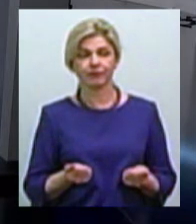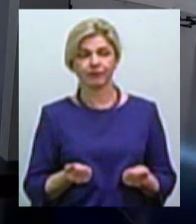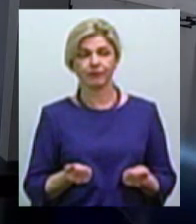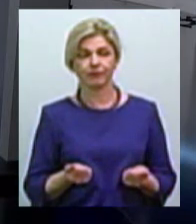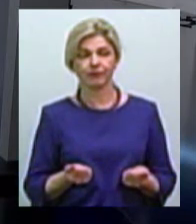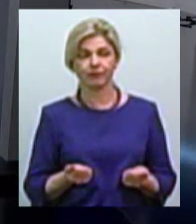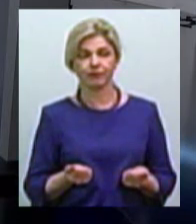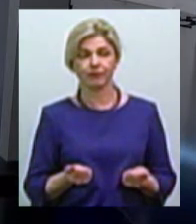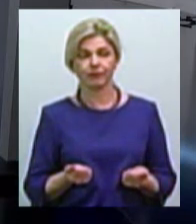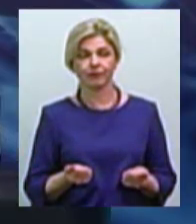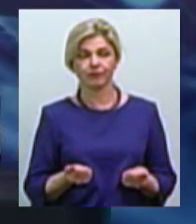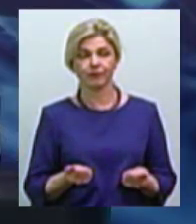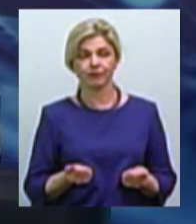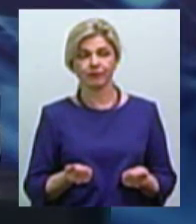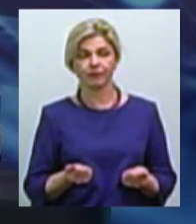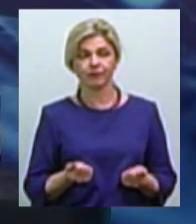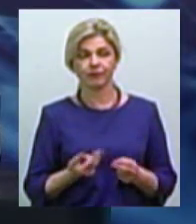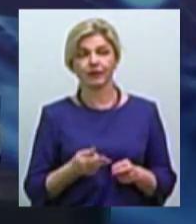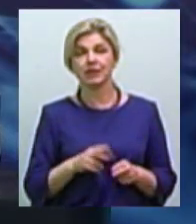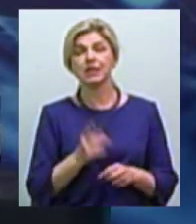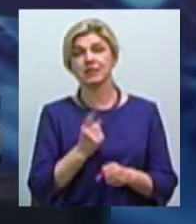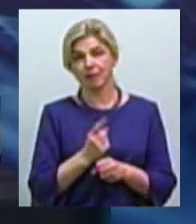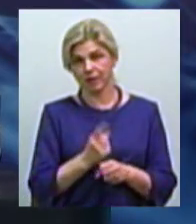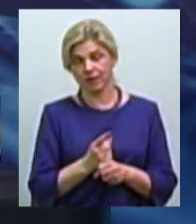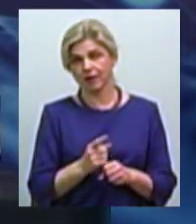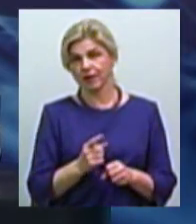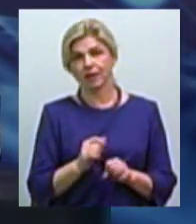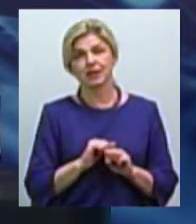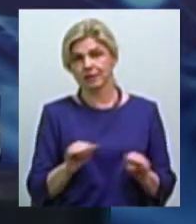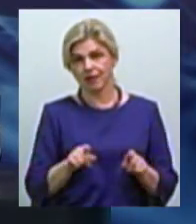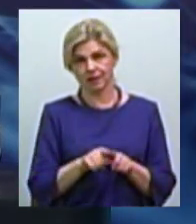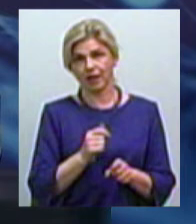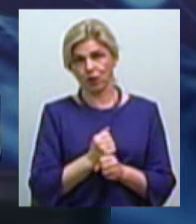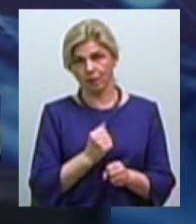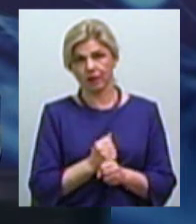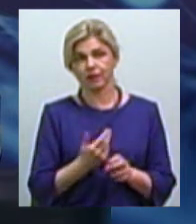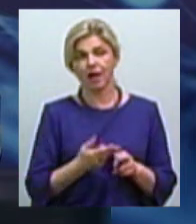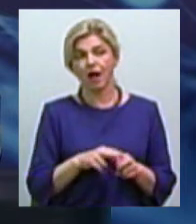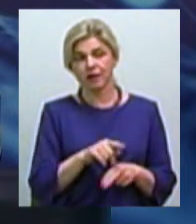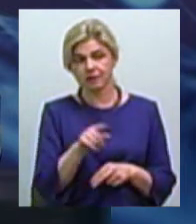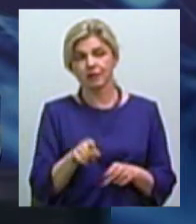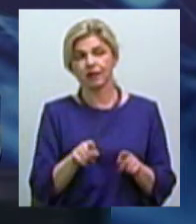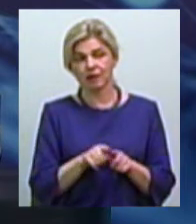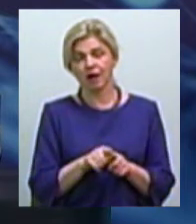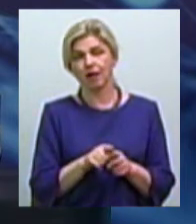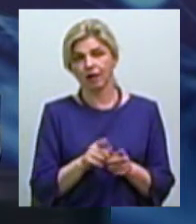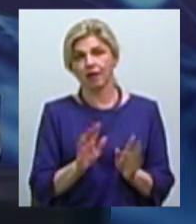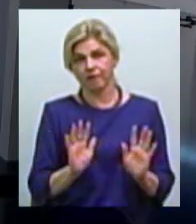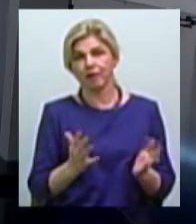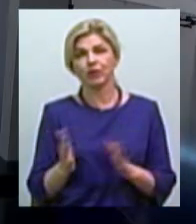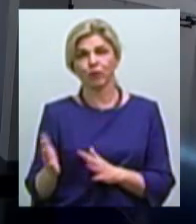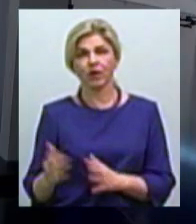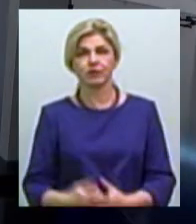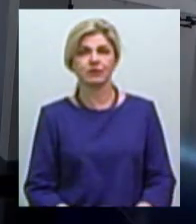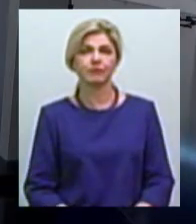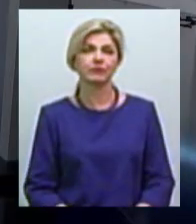звичайно, цього неможливо робити. Але це існує. Такі в нас сьогодні, так сьогодні відбувається